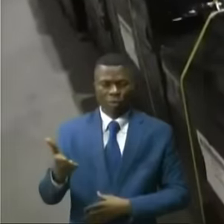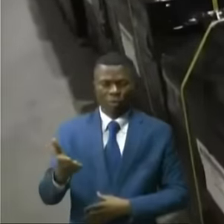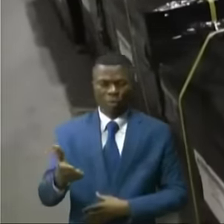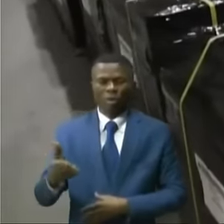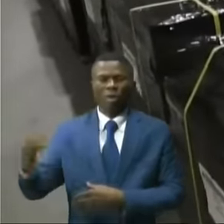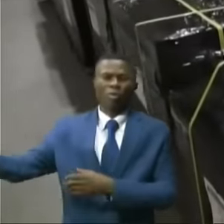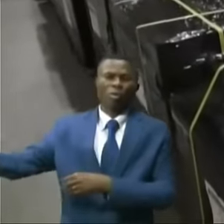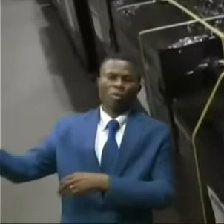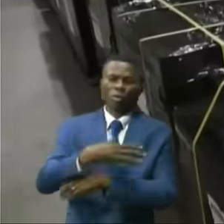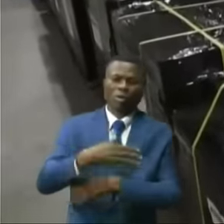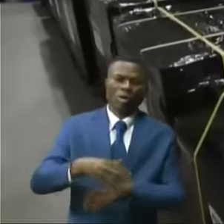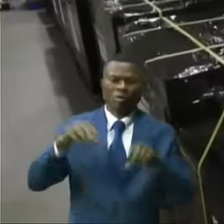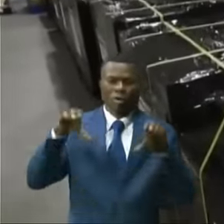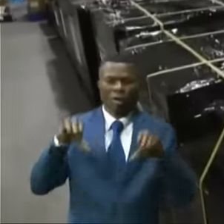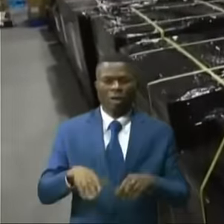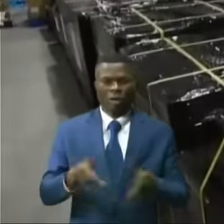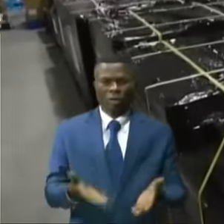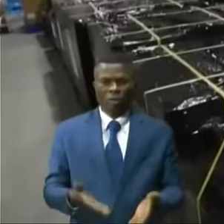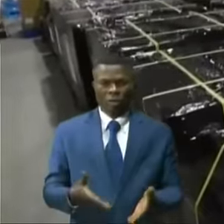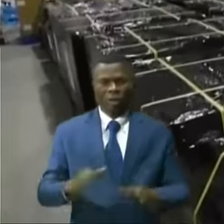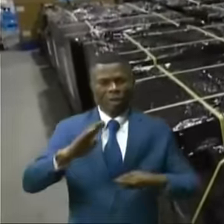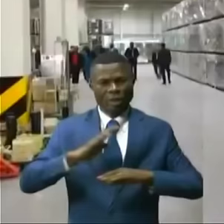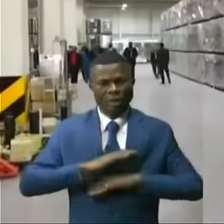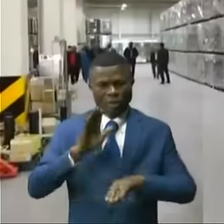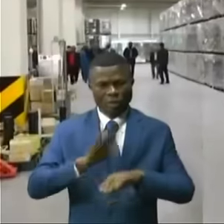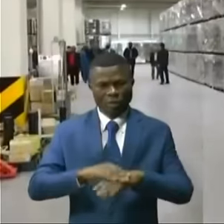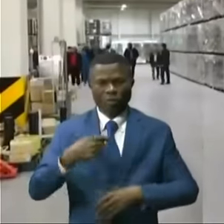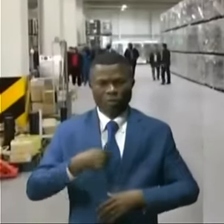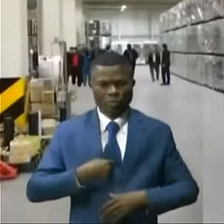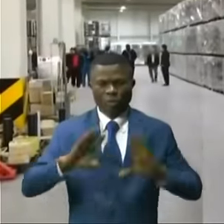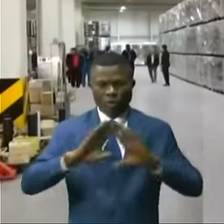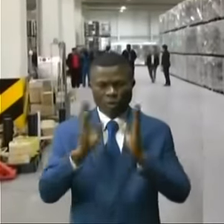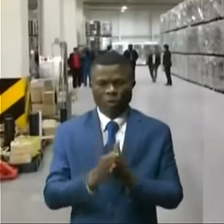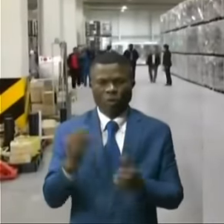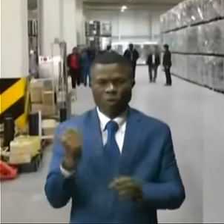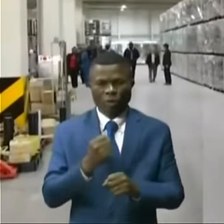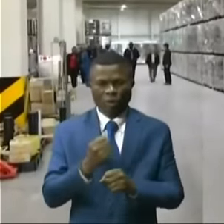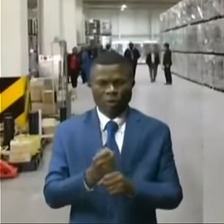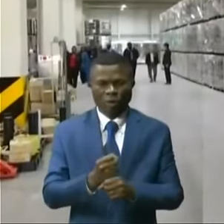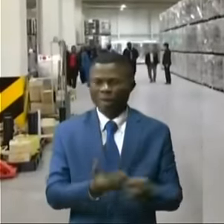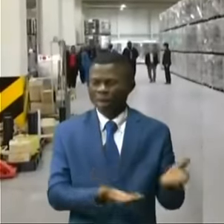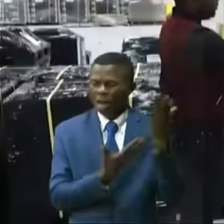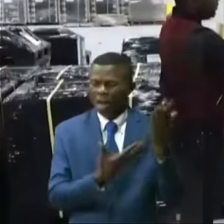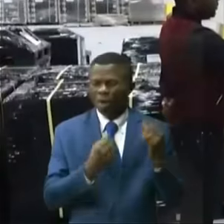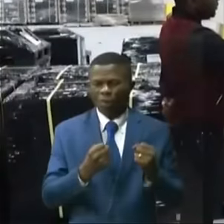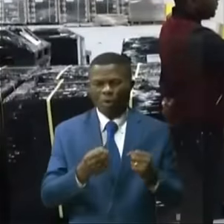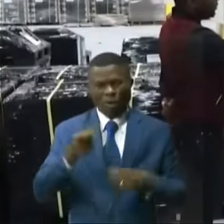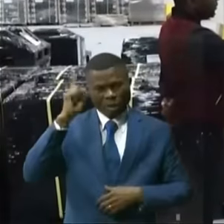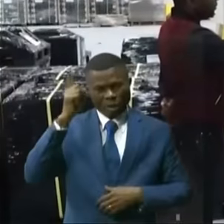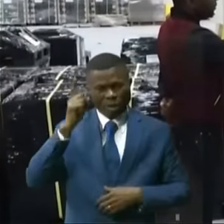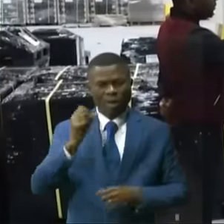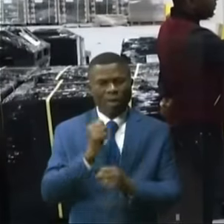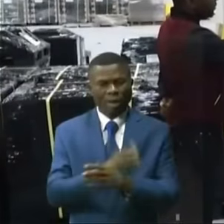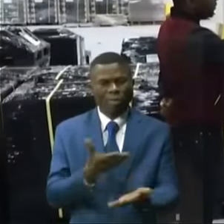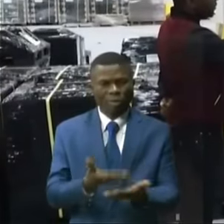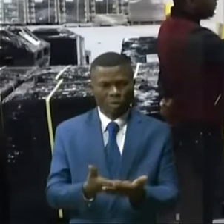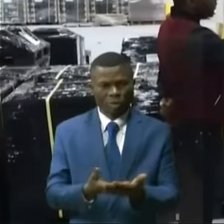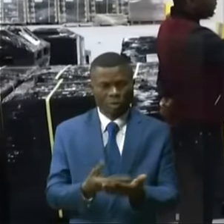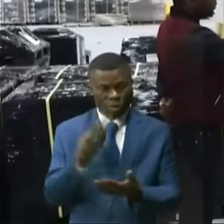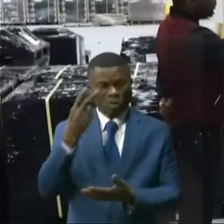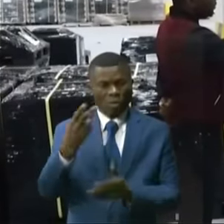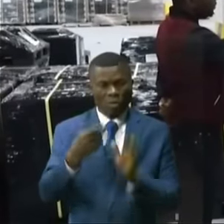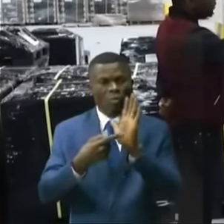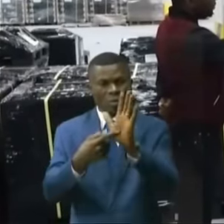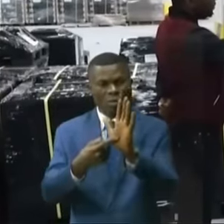expédié en RDC je suis très satisfait parce que tout le travail qui était très très intensif a été fait vous pouvez voir derrière